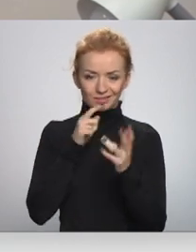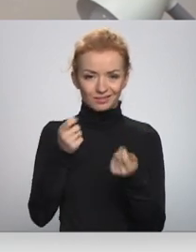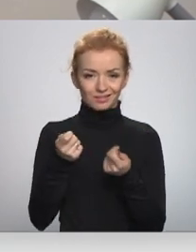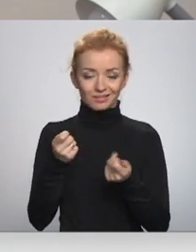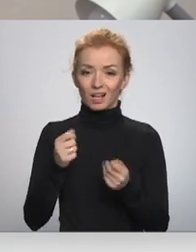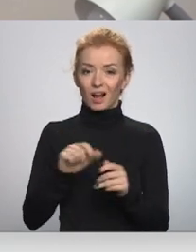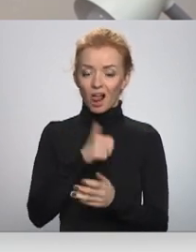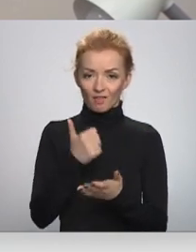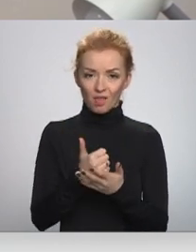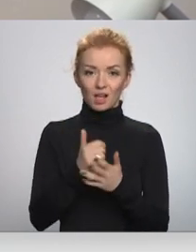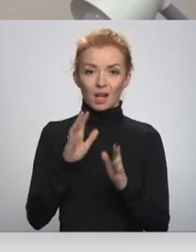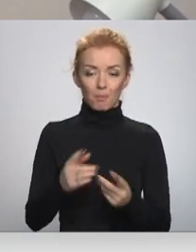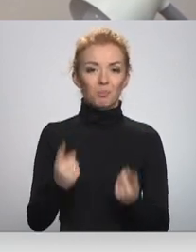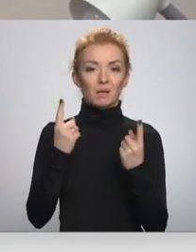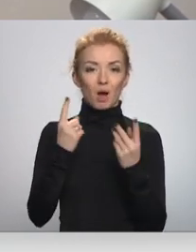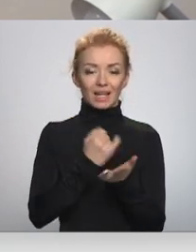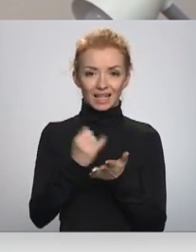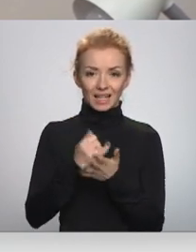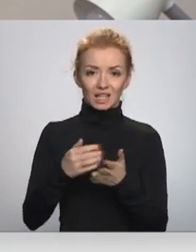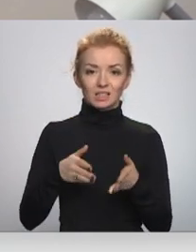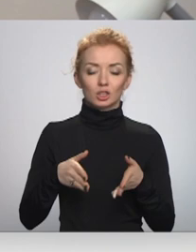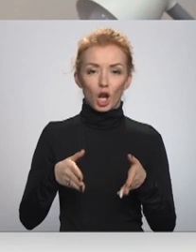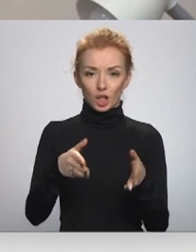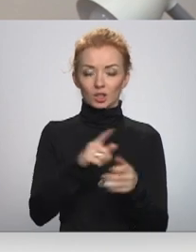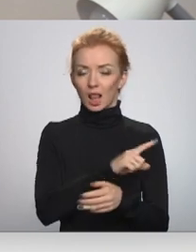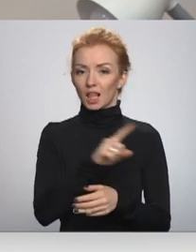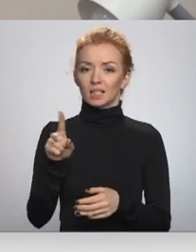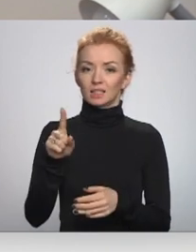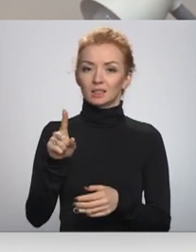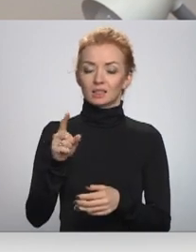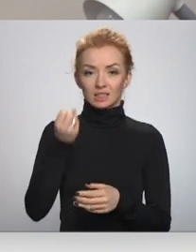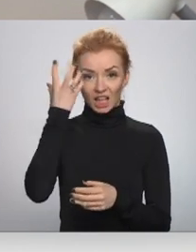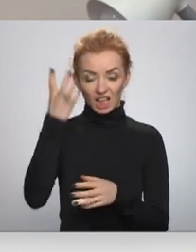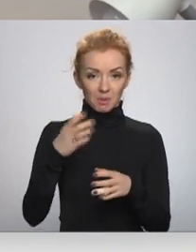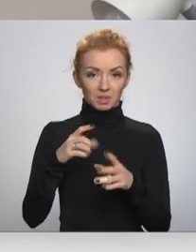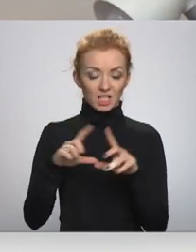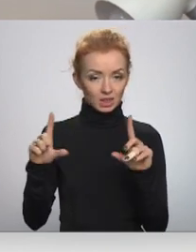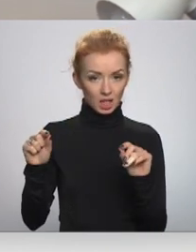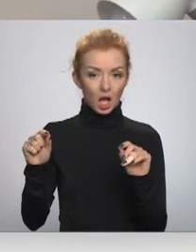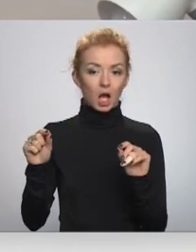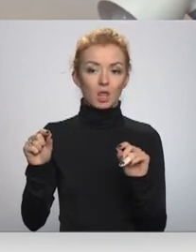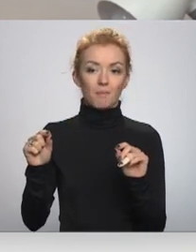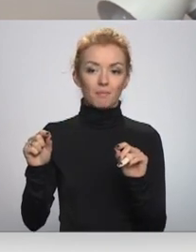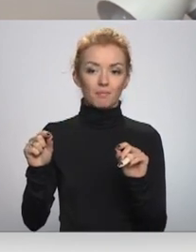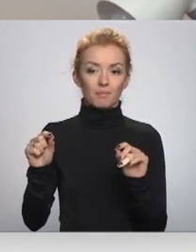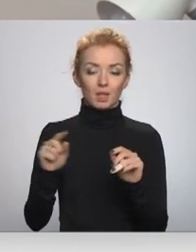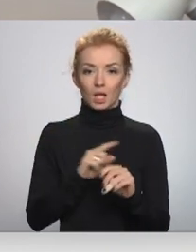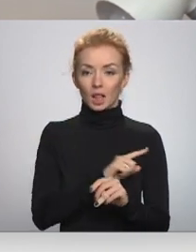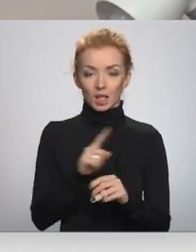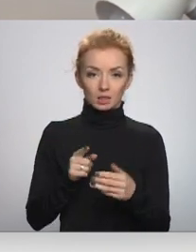ir nodrošināt, lai primāri būtu iztīrīti ceļi līdz izglītības iestādēm, tad